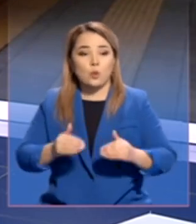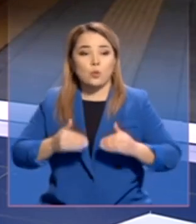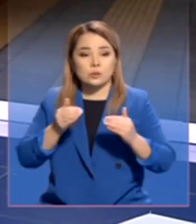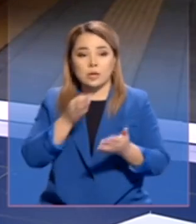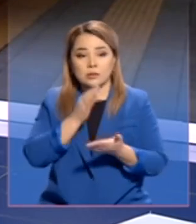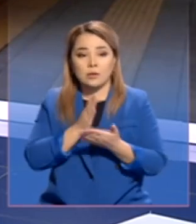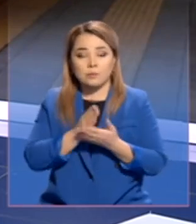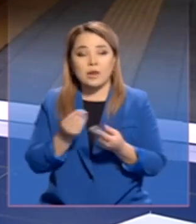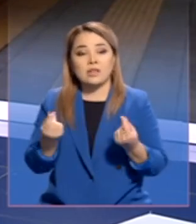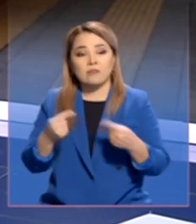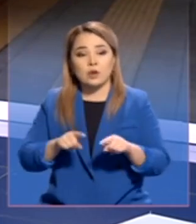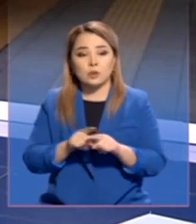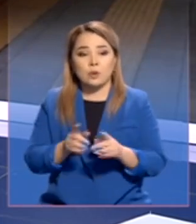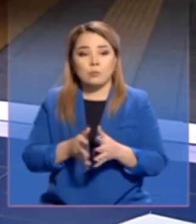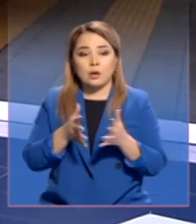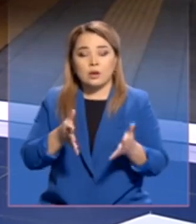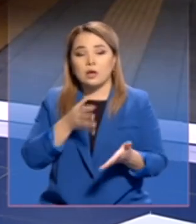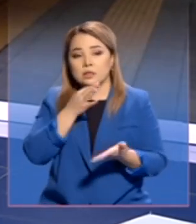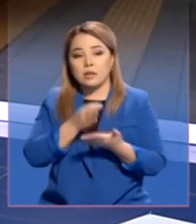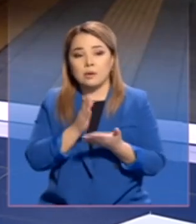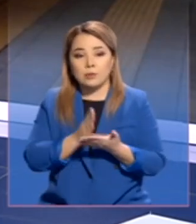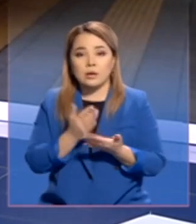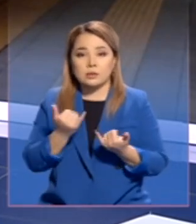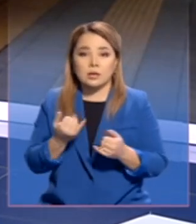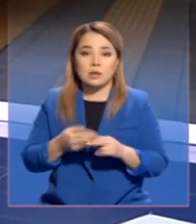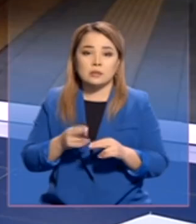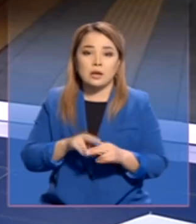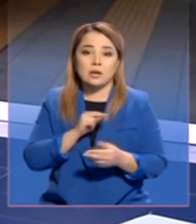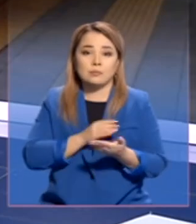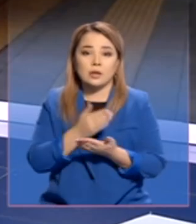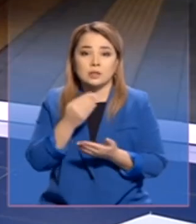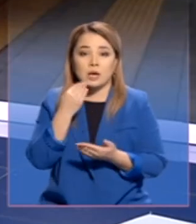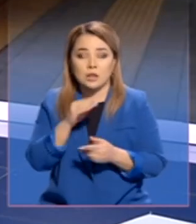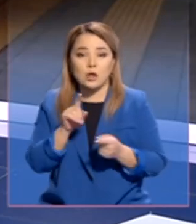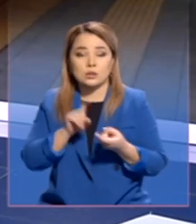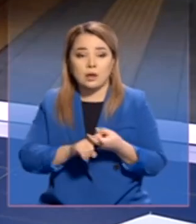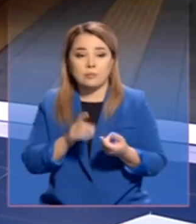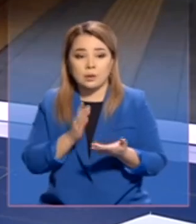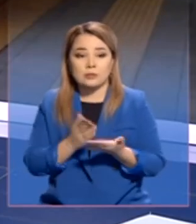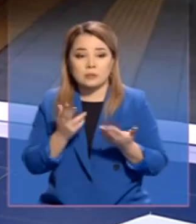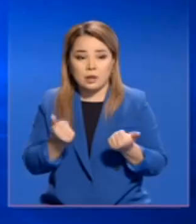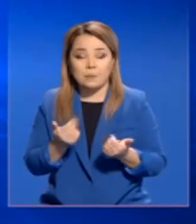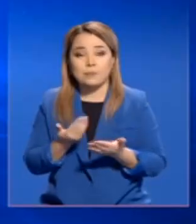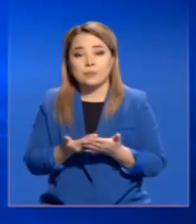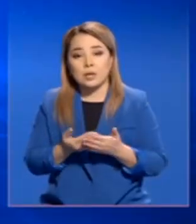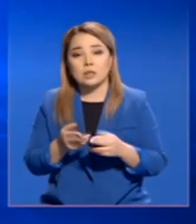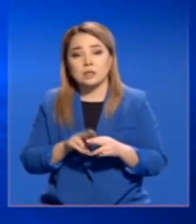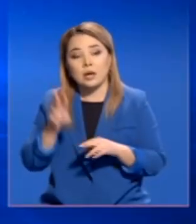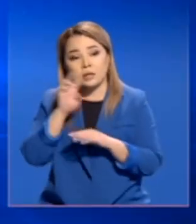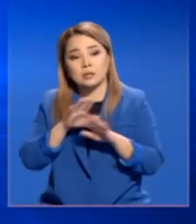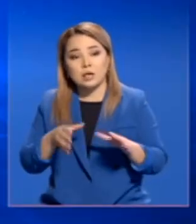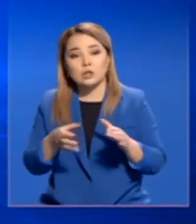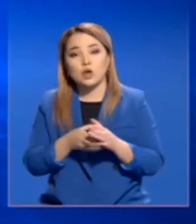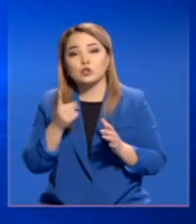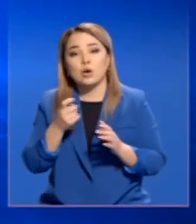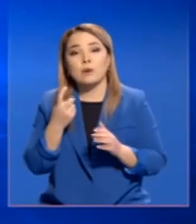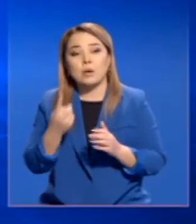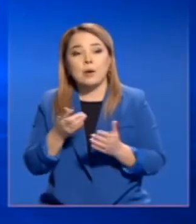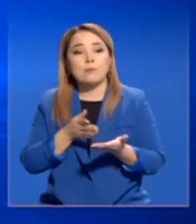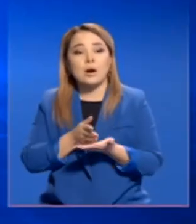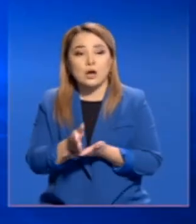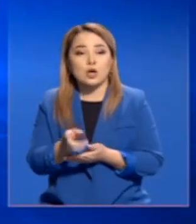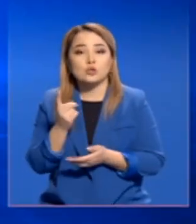деді. Инфляция да әсер еткенін түсінікті. Бірақ қызмет сапасы соған сай ма? Мәселен, бүгінде елімізде 101 бағыт